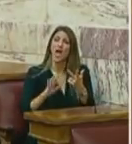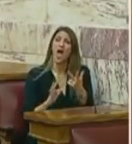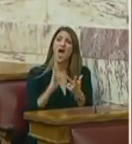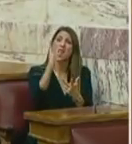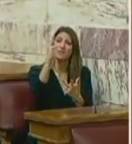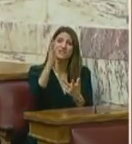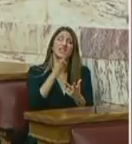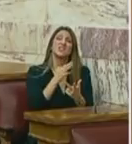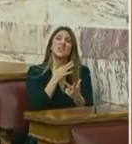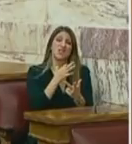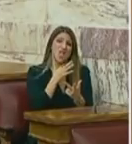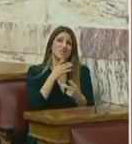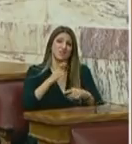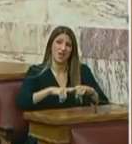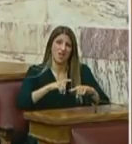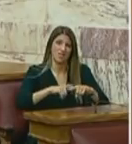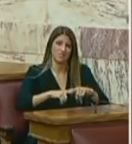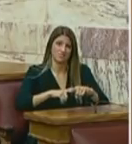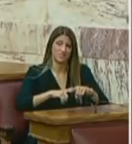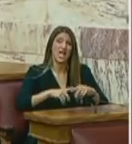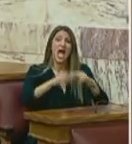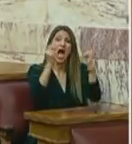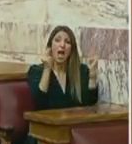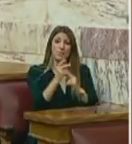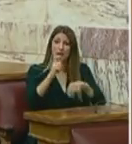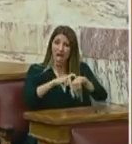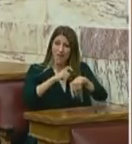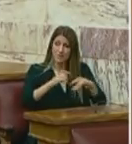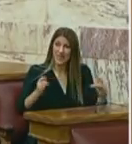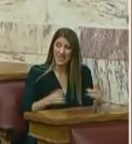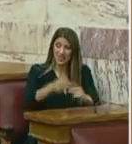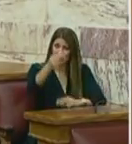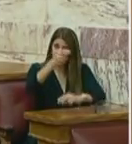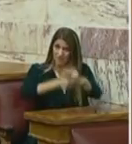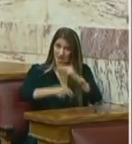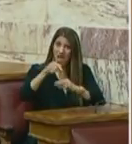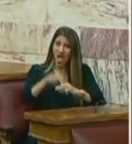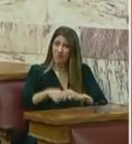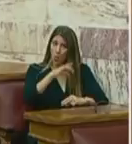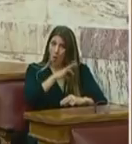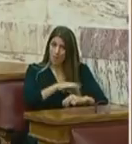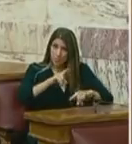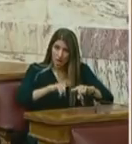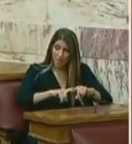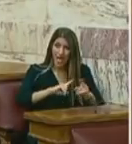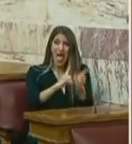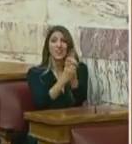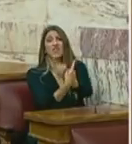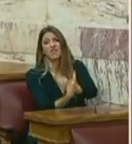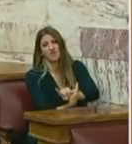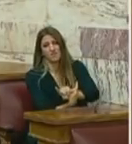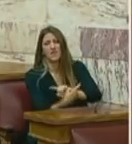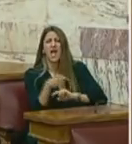οικονομία δεν χρειάζεται μια εκλογική αναμέτρηση τώρα, όπως ο κύριος Μίχαλος για παράδειγμα. Αλλά θα μιλήσω